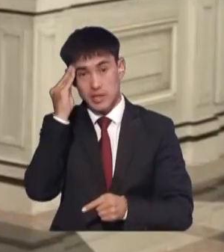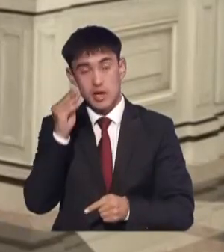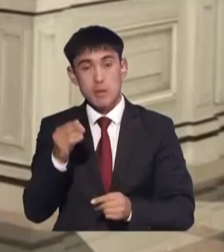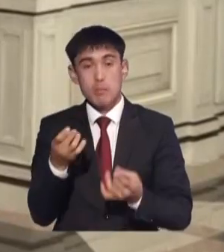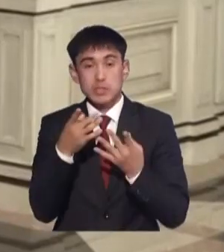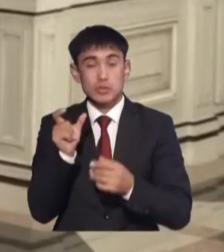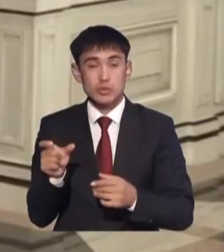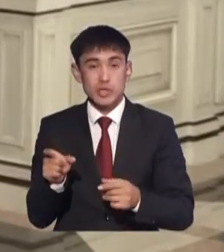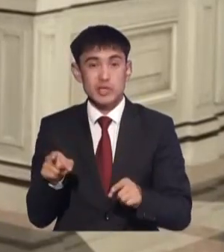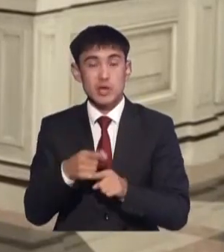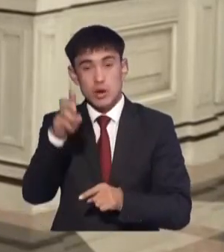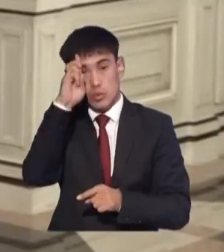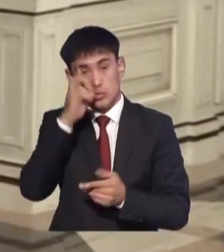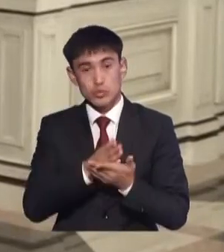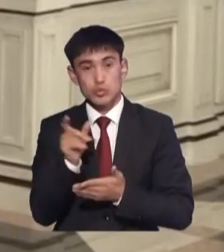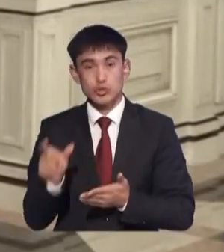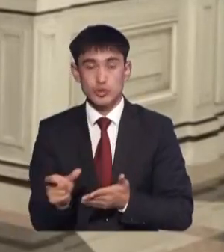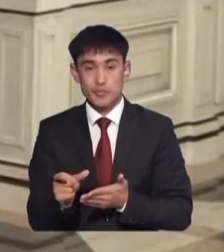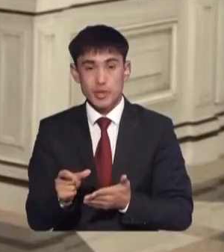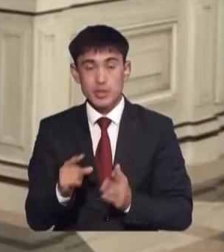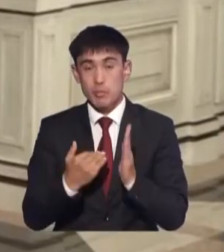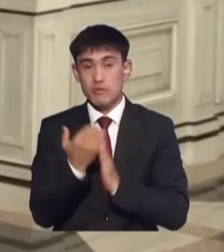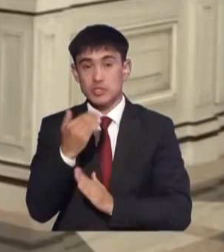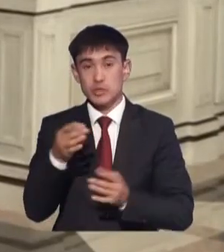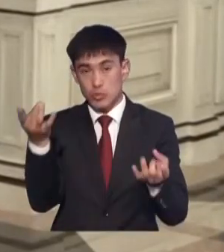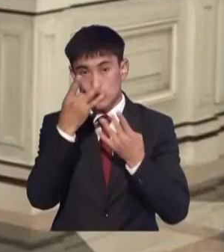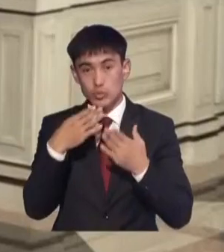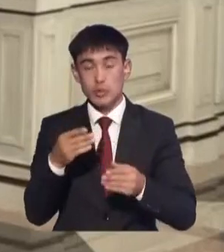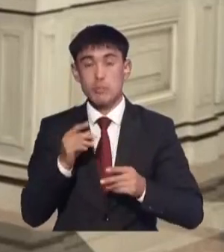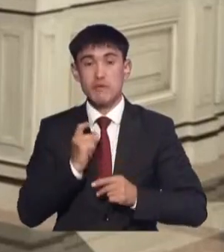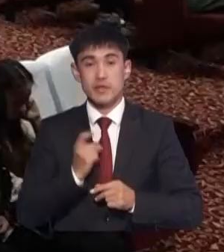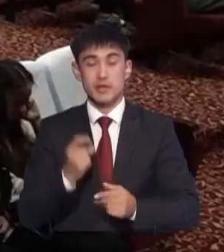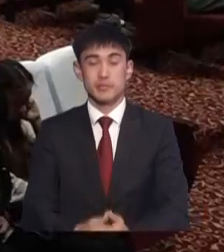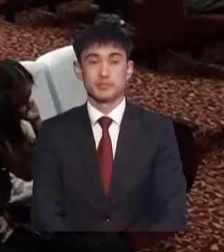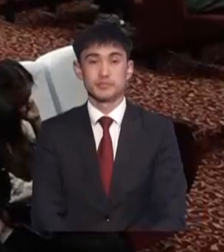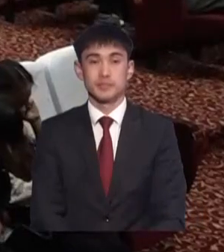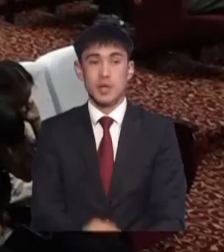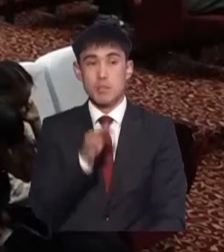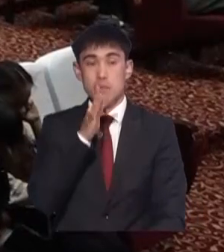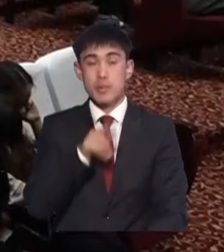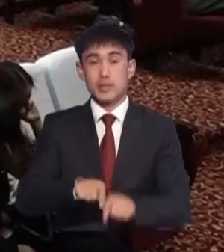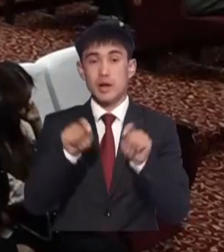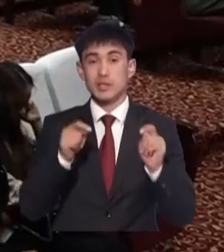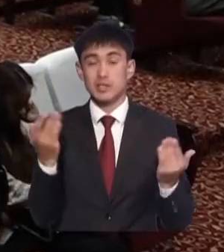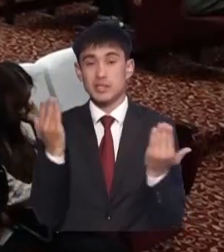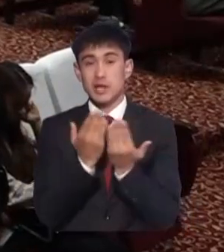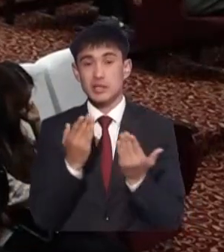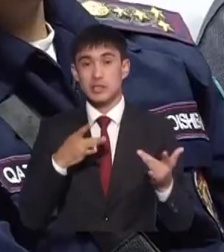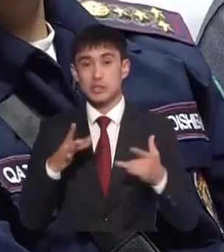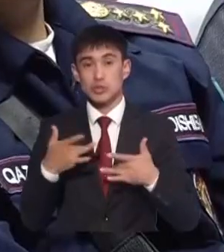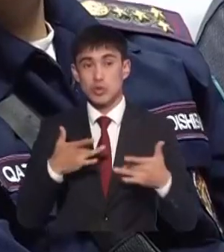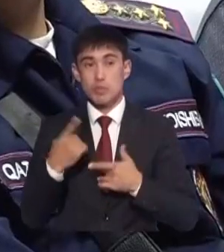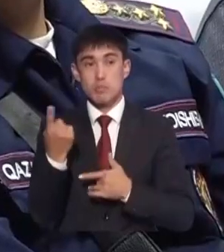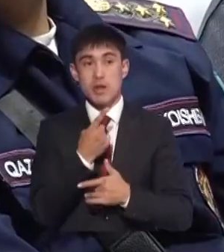простых людей, но и государственных служащих, на повышение культуры их поведения. С момента открытия театрального сезона к